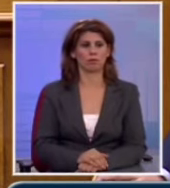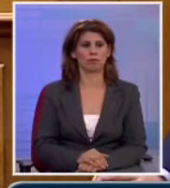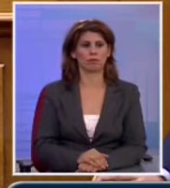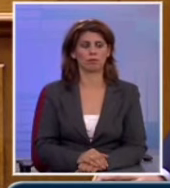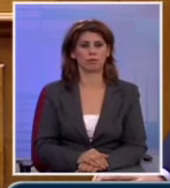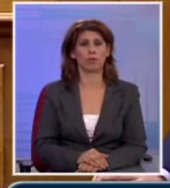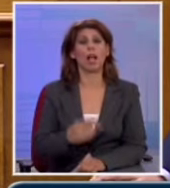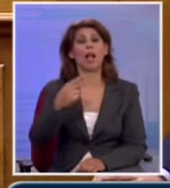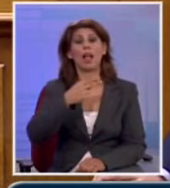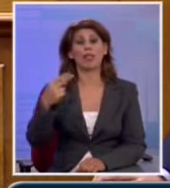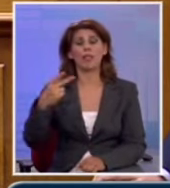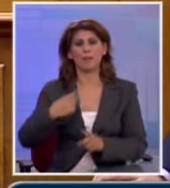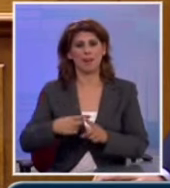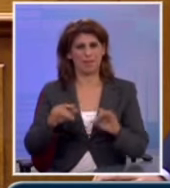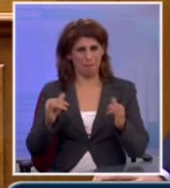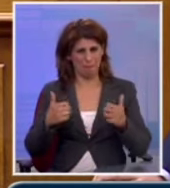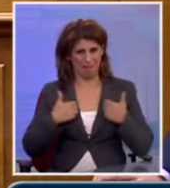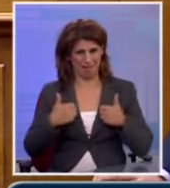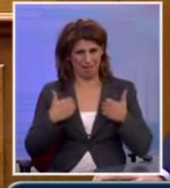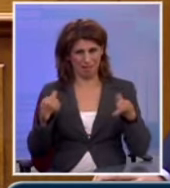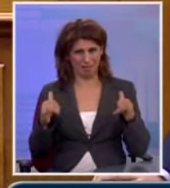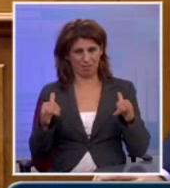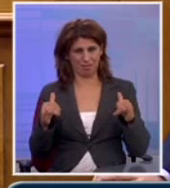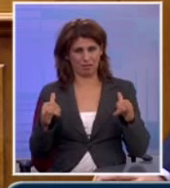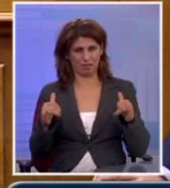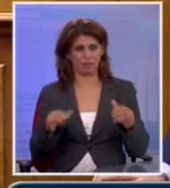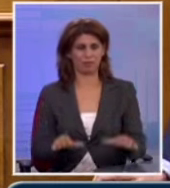ότι το θέμα της Ελλάδας είναι ένα παιχνίδι.